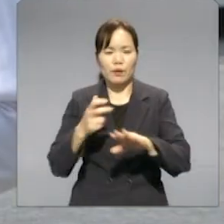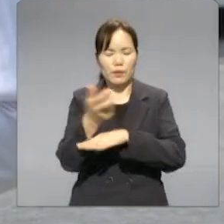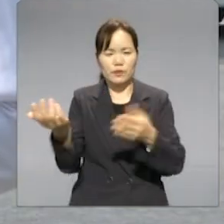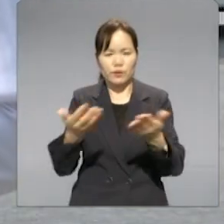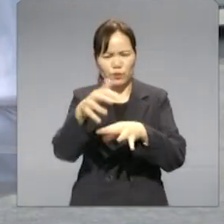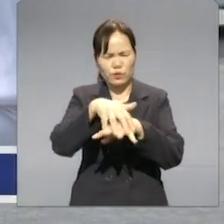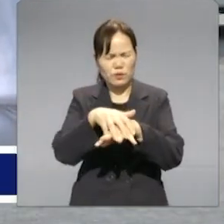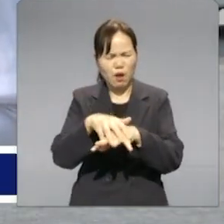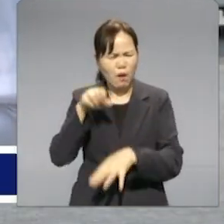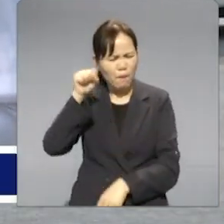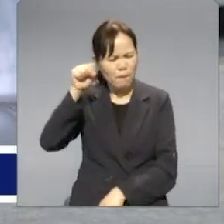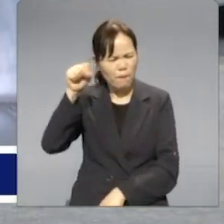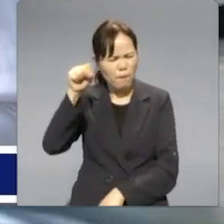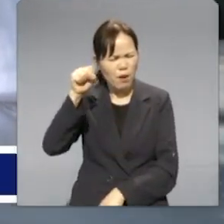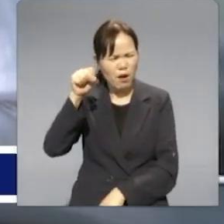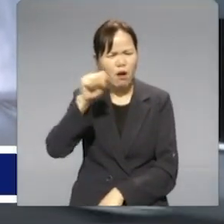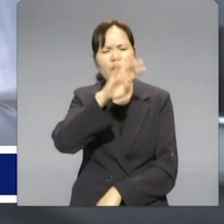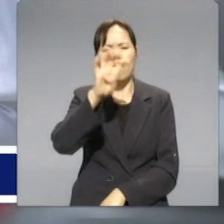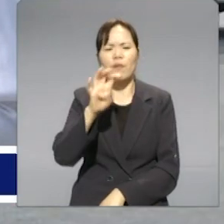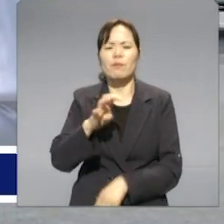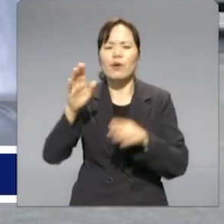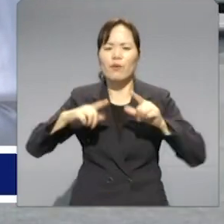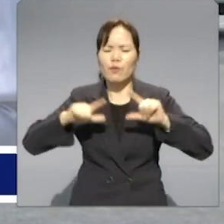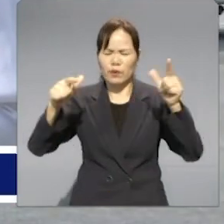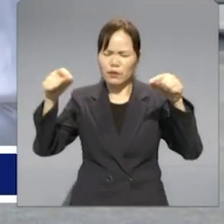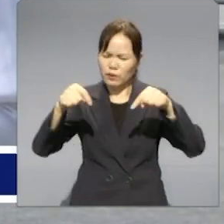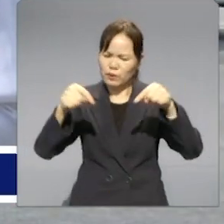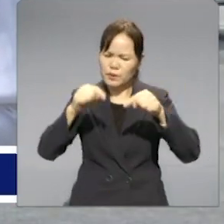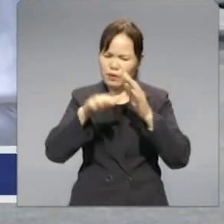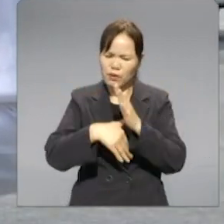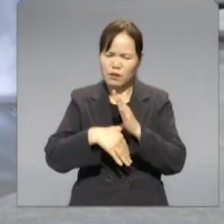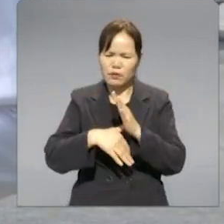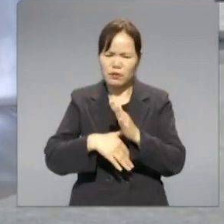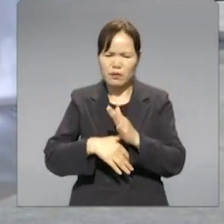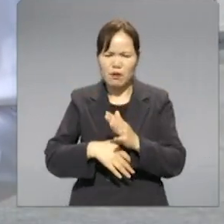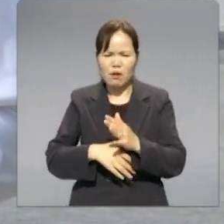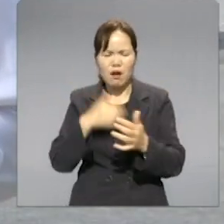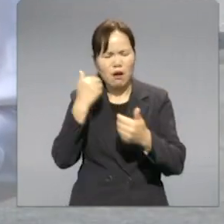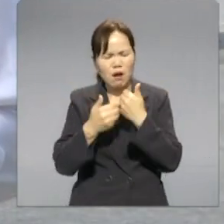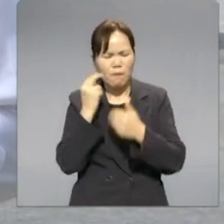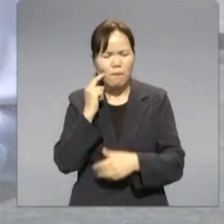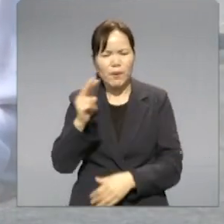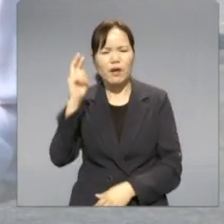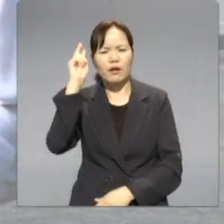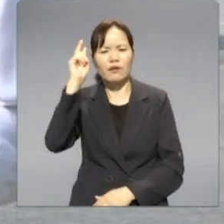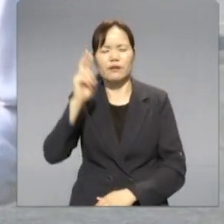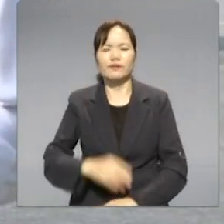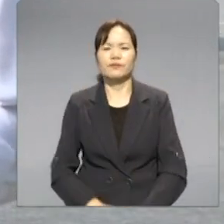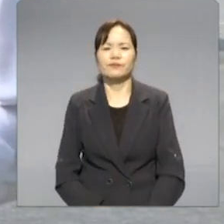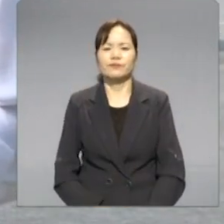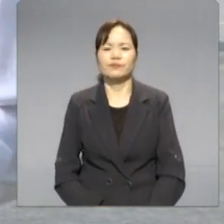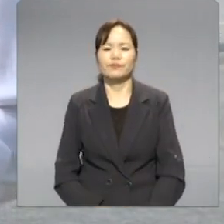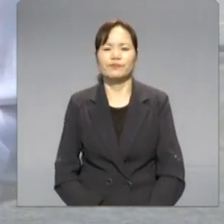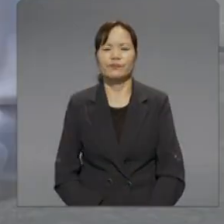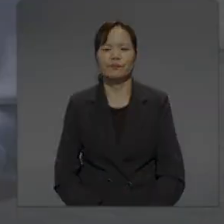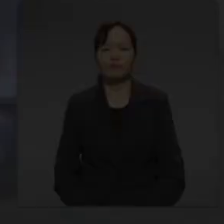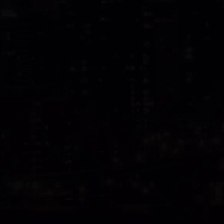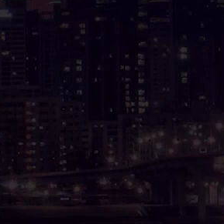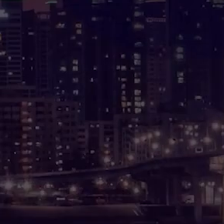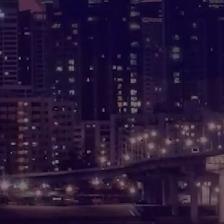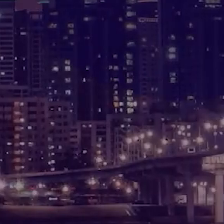파업이 해마다 반복되는 가운데 올해도 협상 과정에 상당한 진통이 예상됩니다 OBS 뉴스 김대영입니다